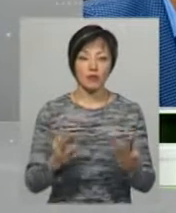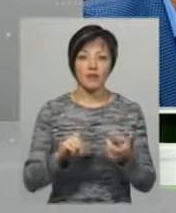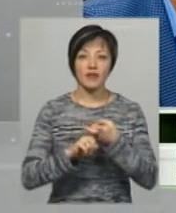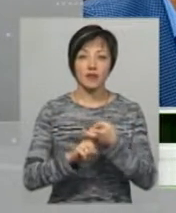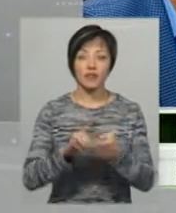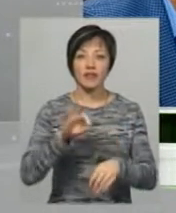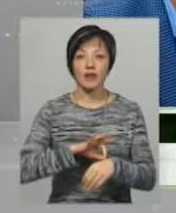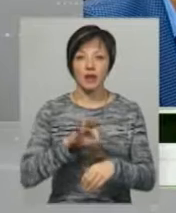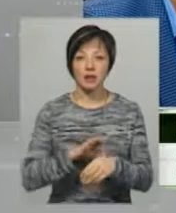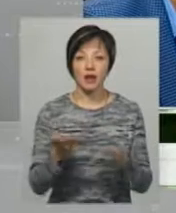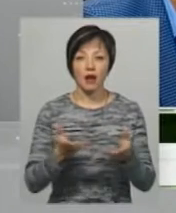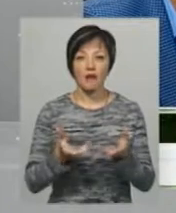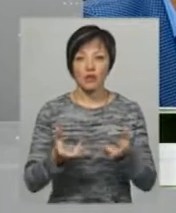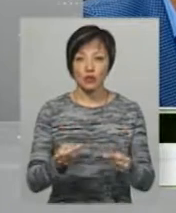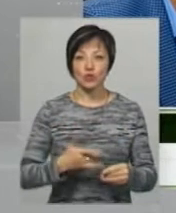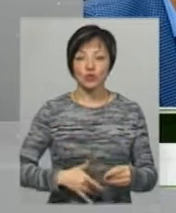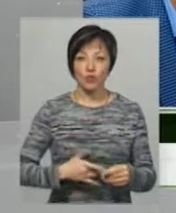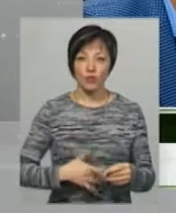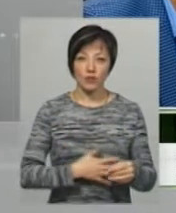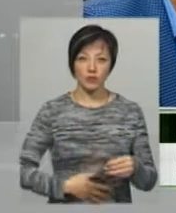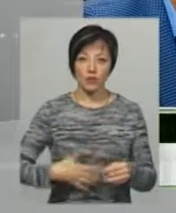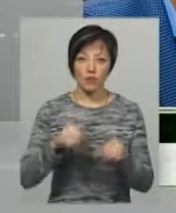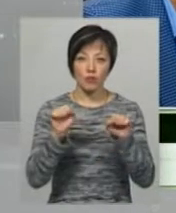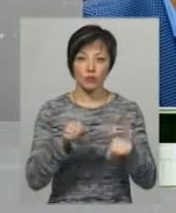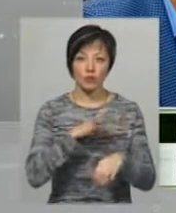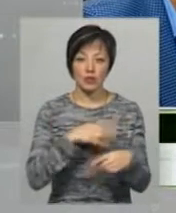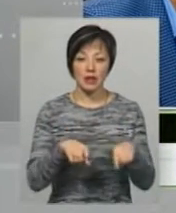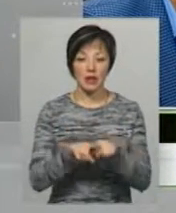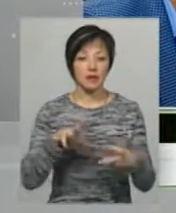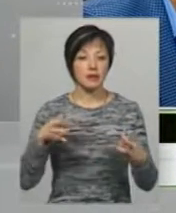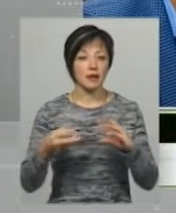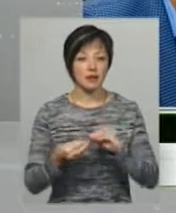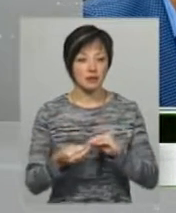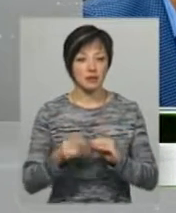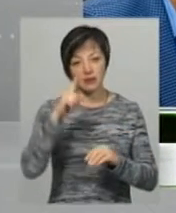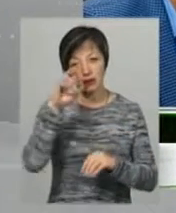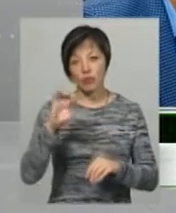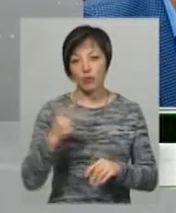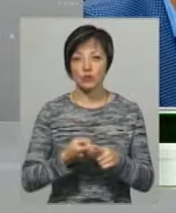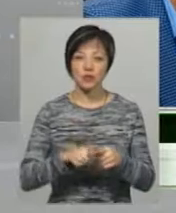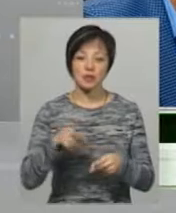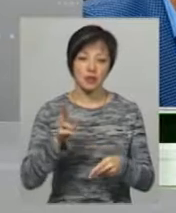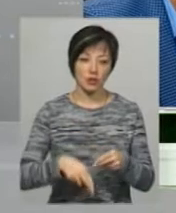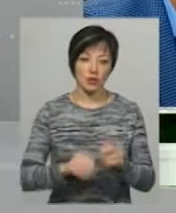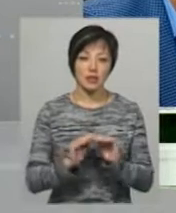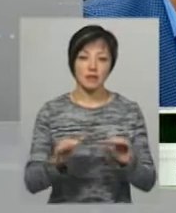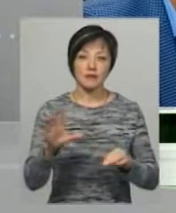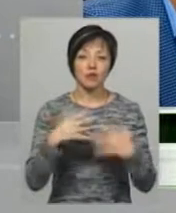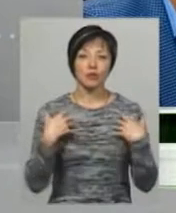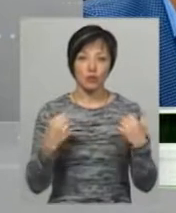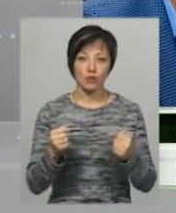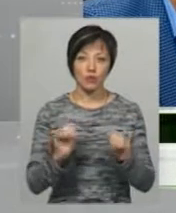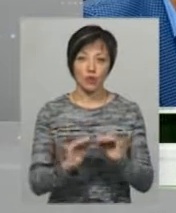вірусна інфекція, яка вражає шлунково-кишковий тракт, і можуть бути такі наслідки. І слава Богу, що цим закінчилось. Діти всі здорові,